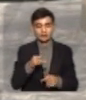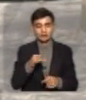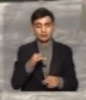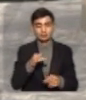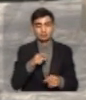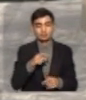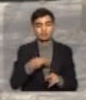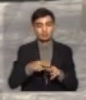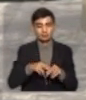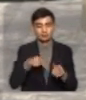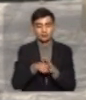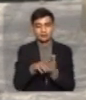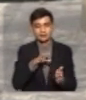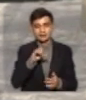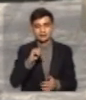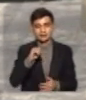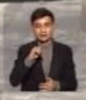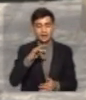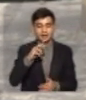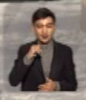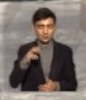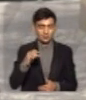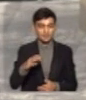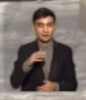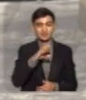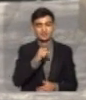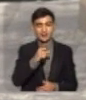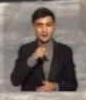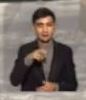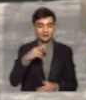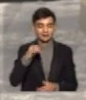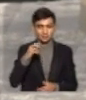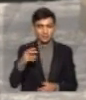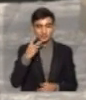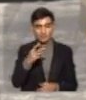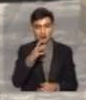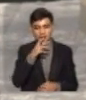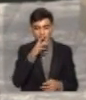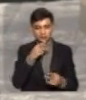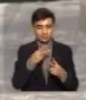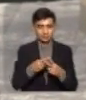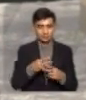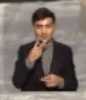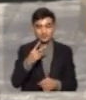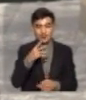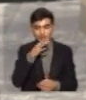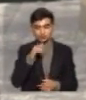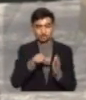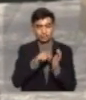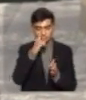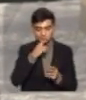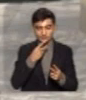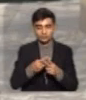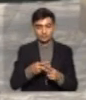жағы Салқанов, Сарқыт пен Ұрсалдинов берікке жағы 2 жыл 6 ай бас бостандығынан шартты деп